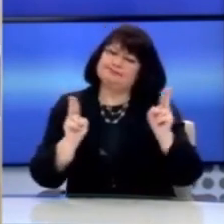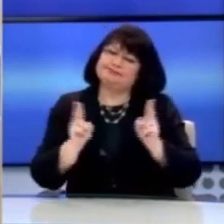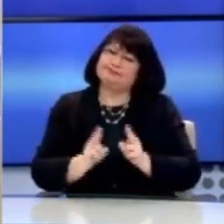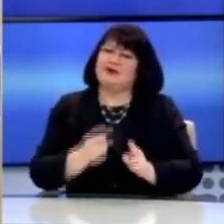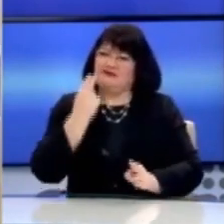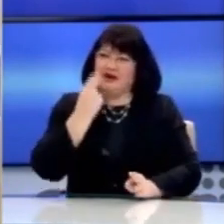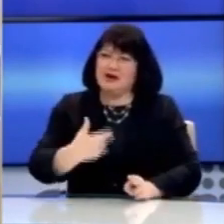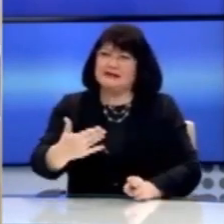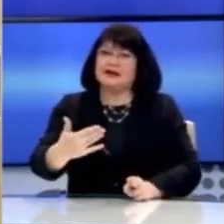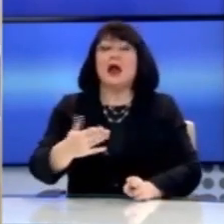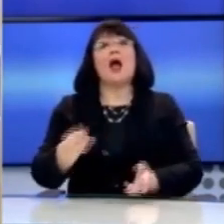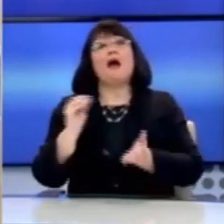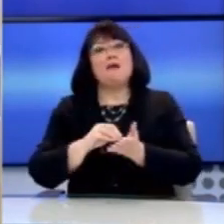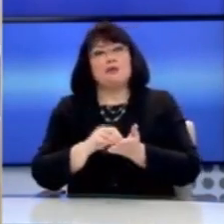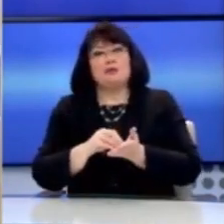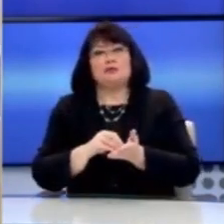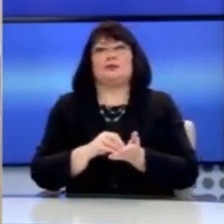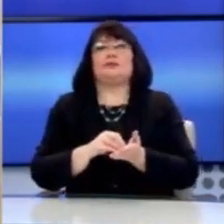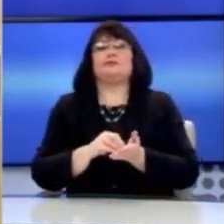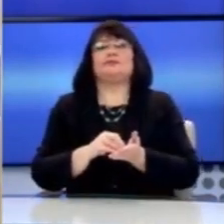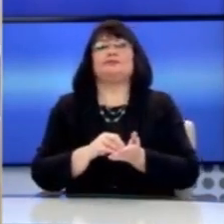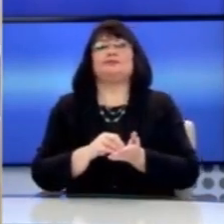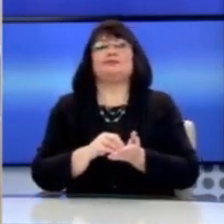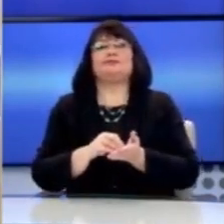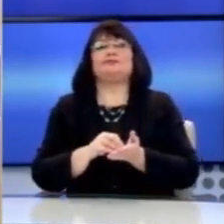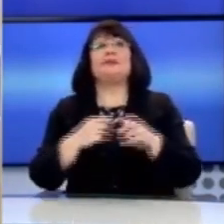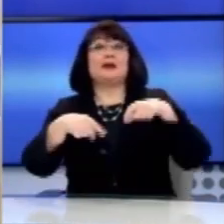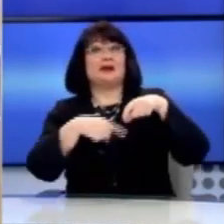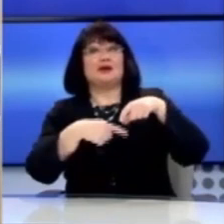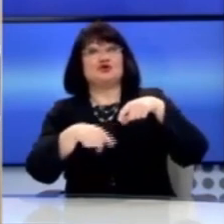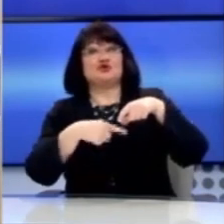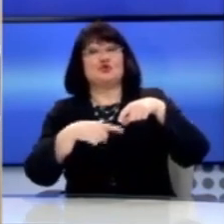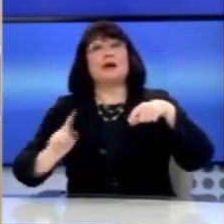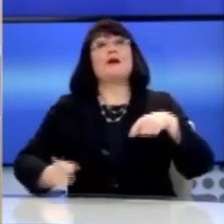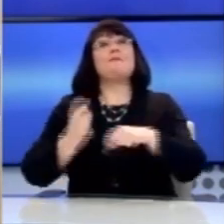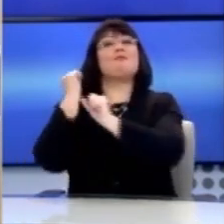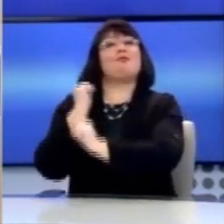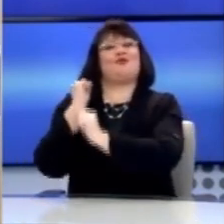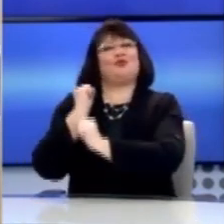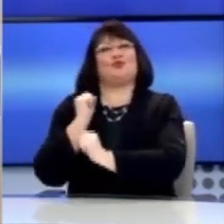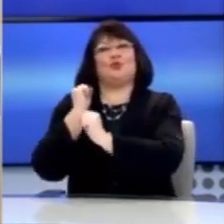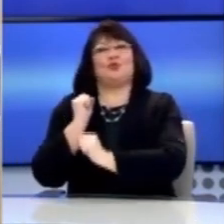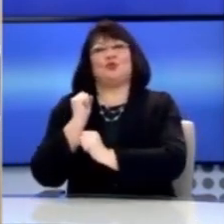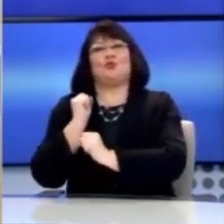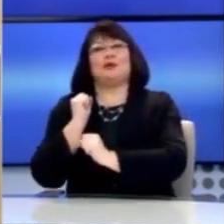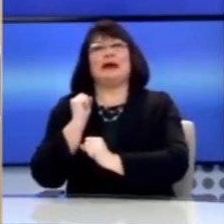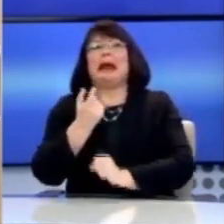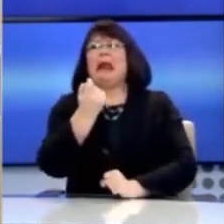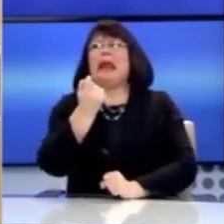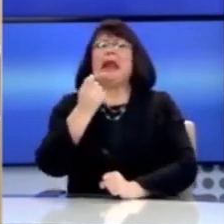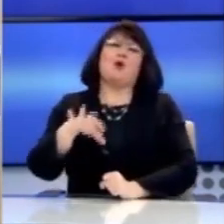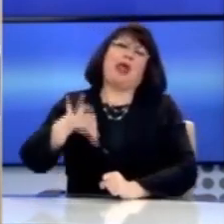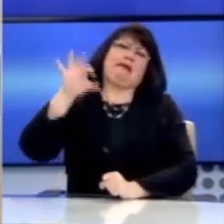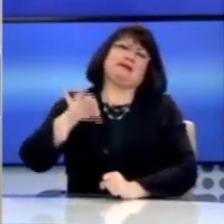γεγονός ότι κατά τη διάρκεια των ημερών των Χριστουγέννων και της Πρωτοχρονιάς, με πολύ λίγες